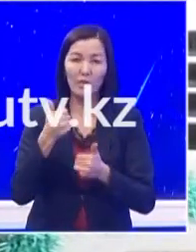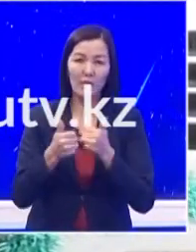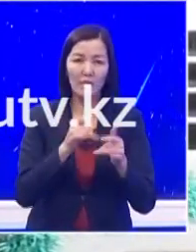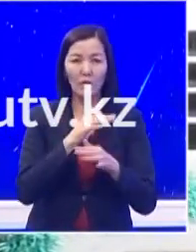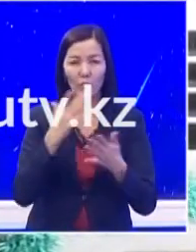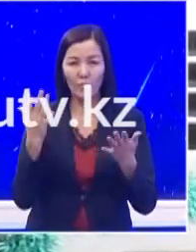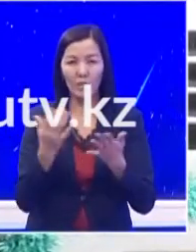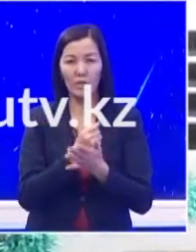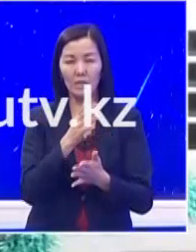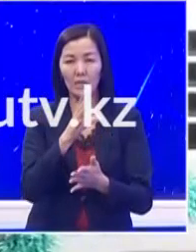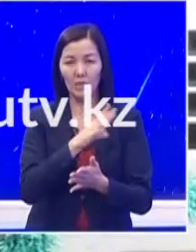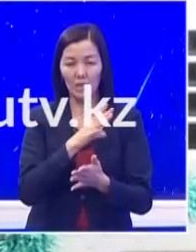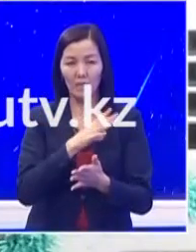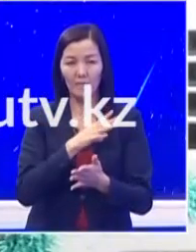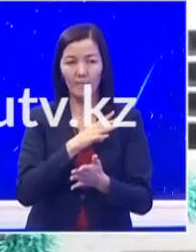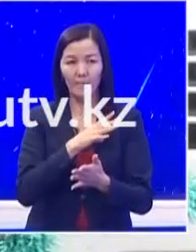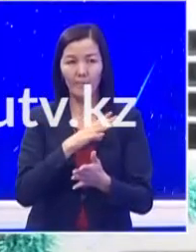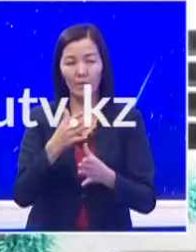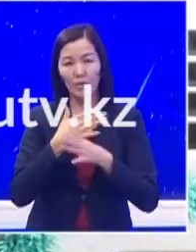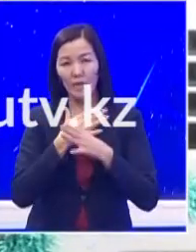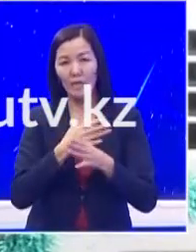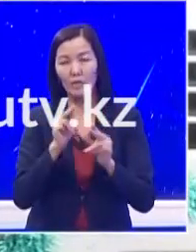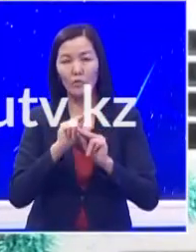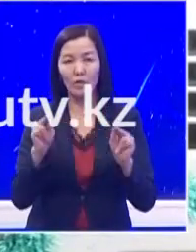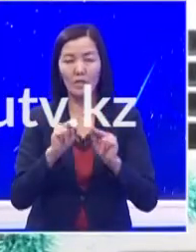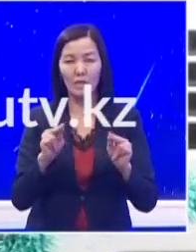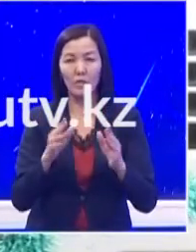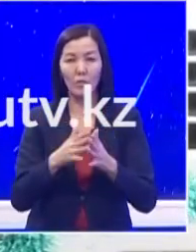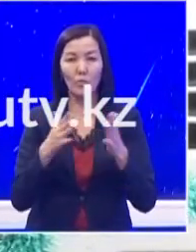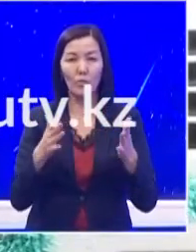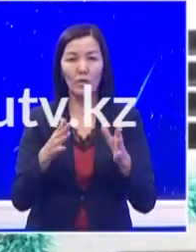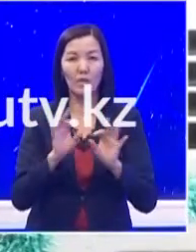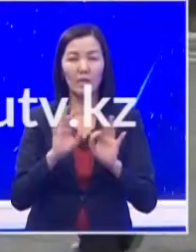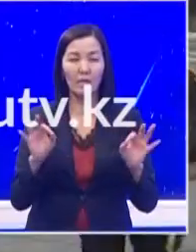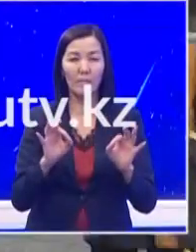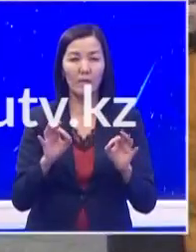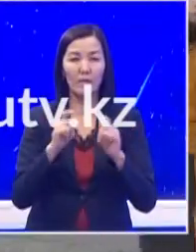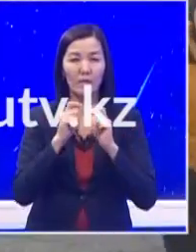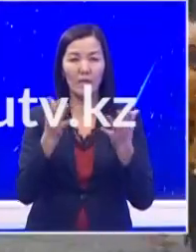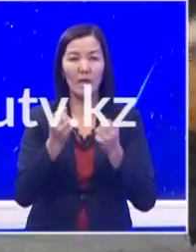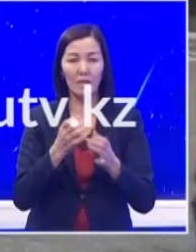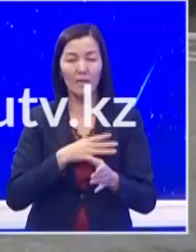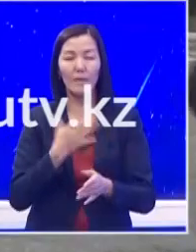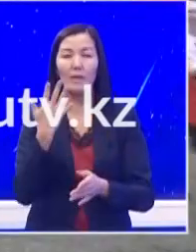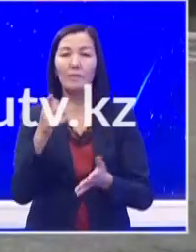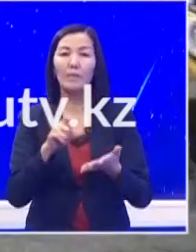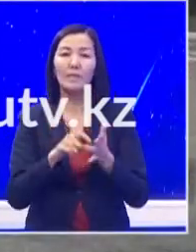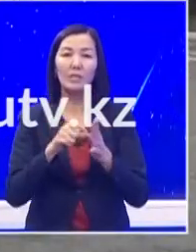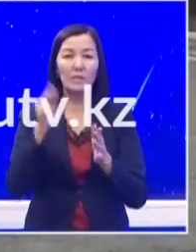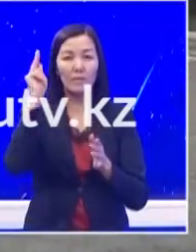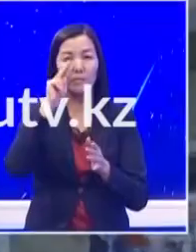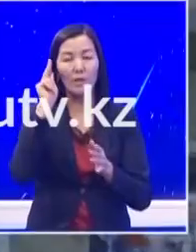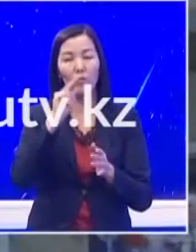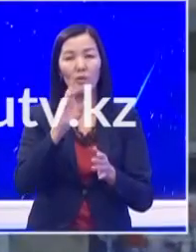жетістіктер алмас едік. Жарыстағы жетістіктер арқылы ұстаздарымыз арқылы осындай керемет сыйлықтар алып жатырмыз. Асия 5-ші сынып оқушысы,